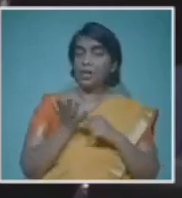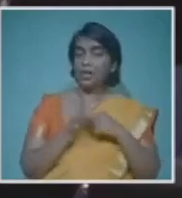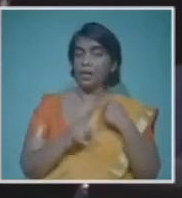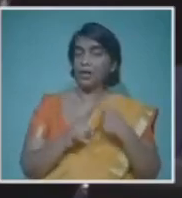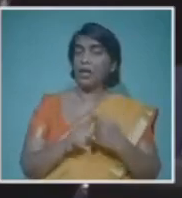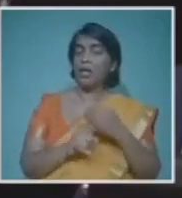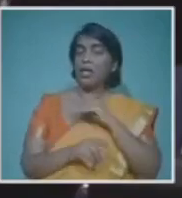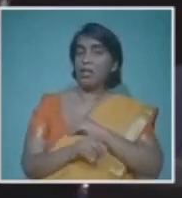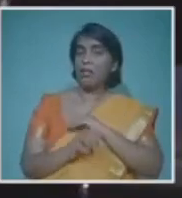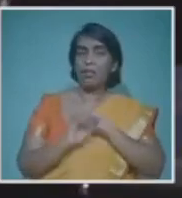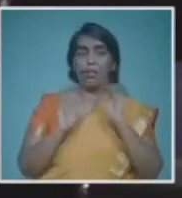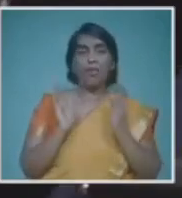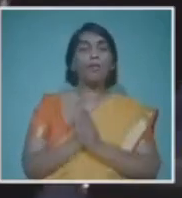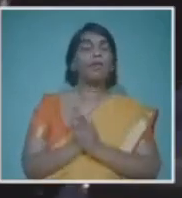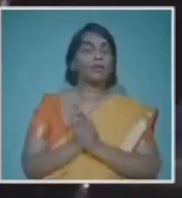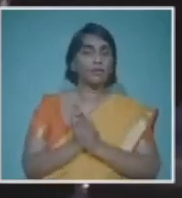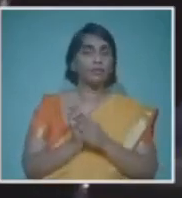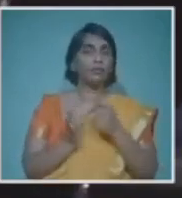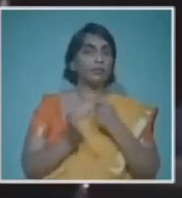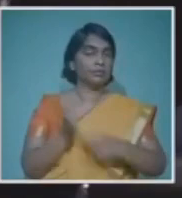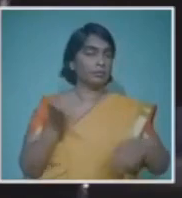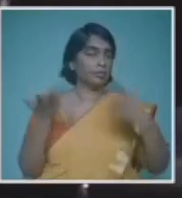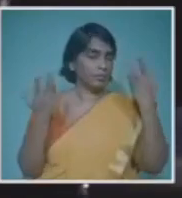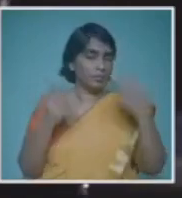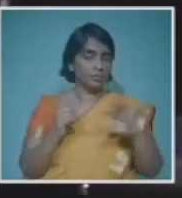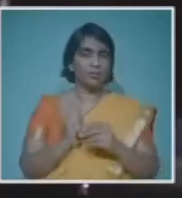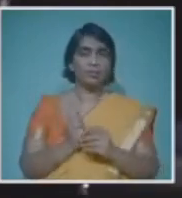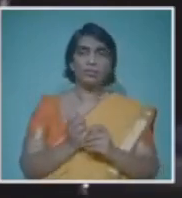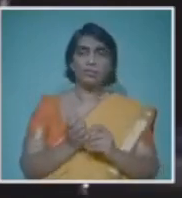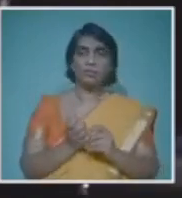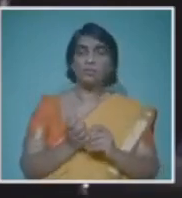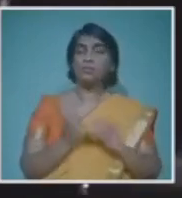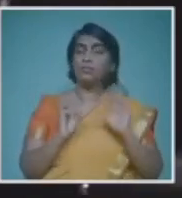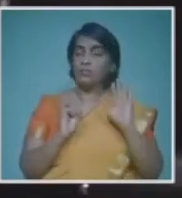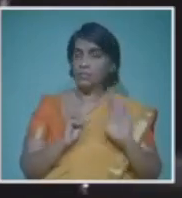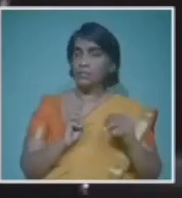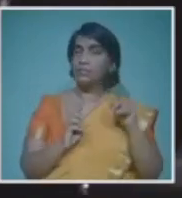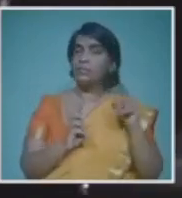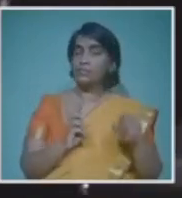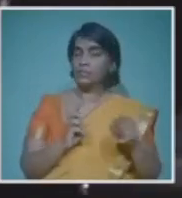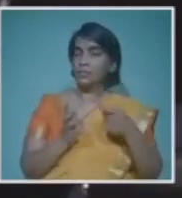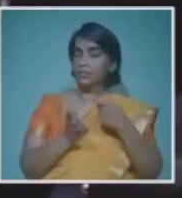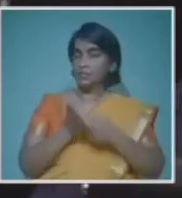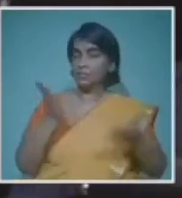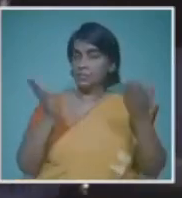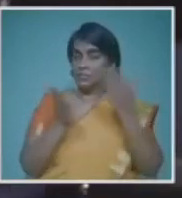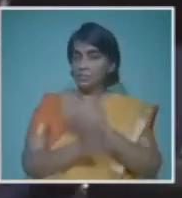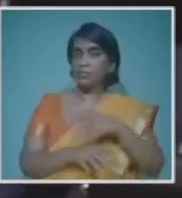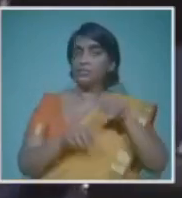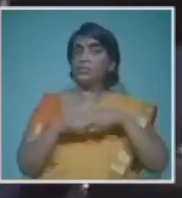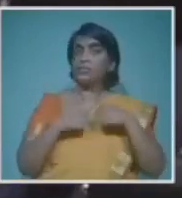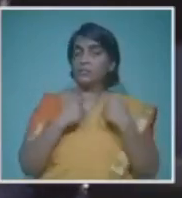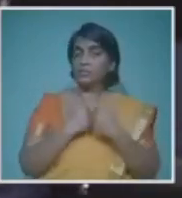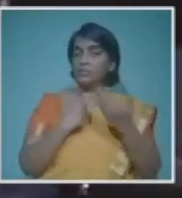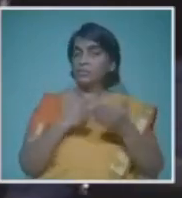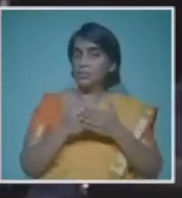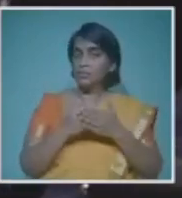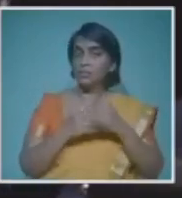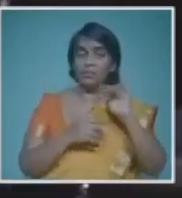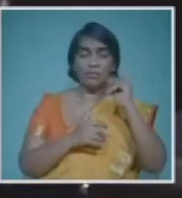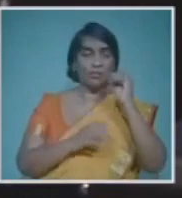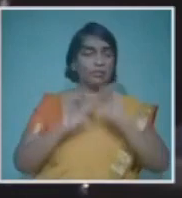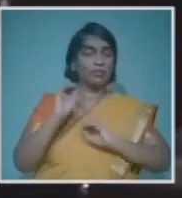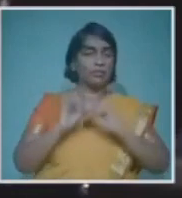ප්‍රතිලාභ ඒකට අයිති වෙන විදිහට ගිවිසුම අත්සන් කරා. හැබැයි ඒ ගිවිසුම අත්සන් කරලා ඒ සමාගම හදනකොට